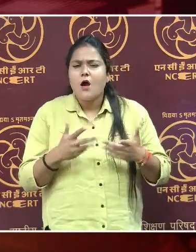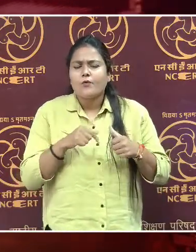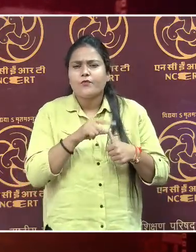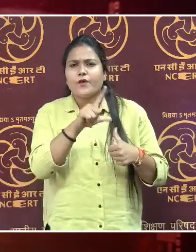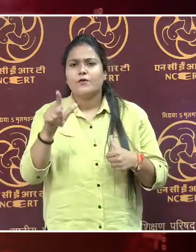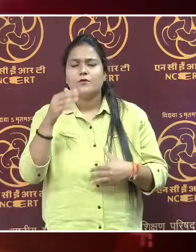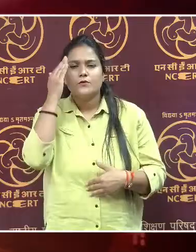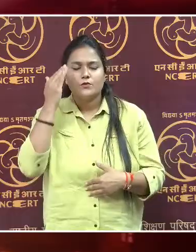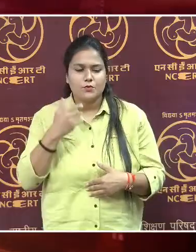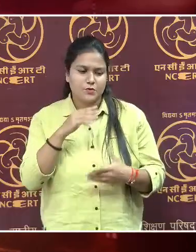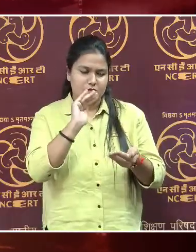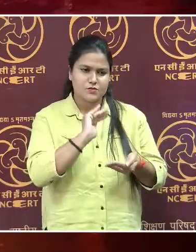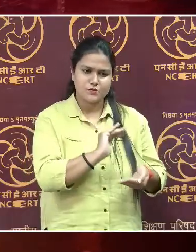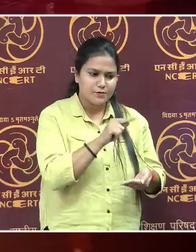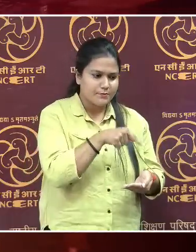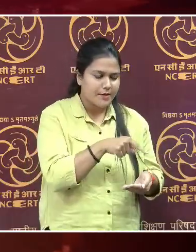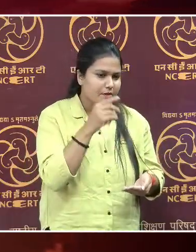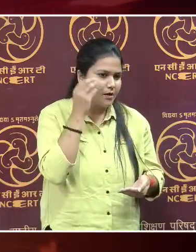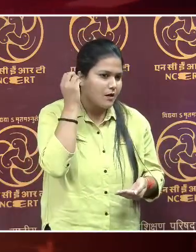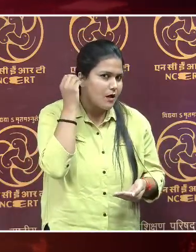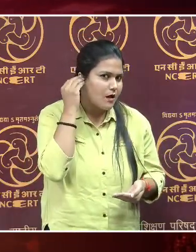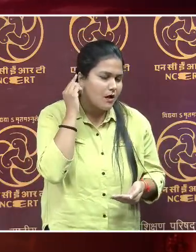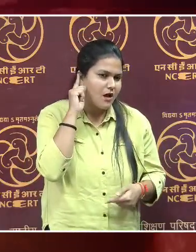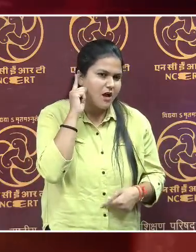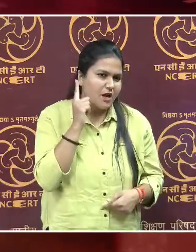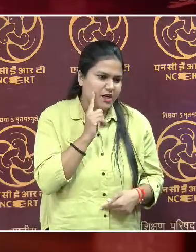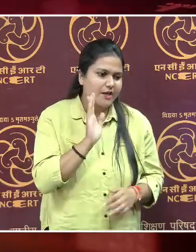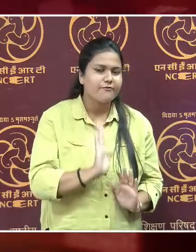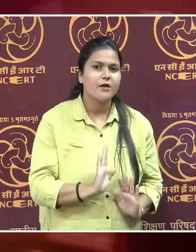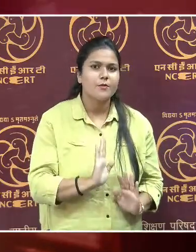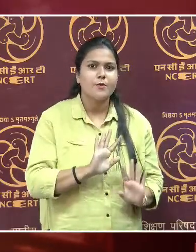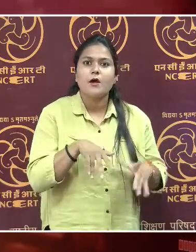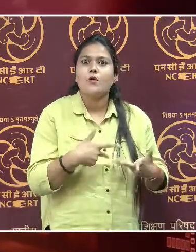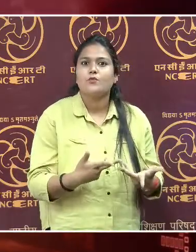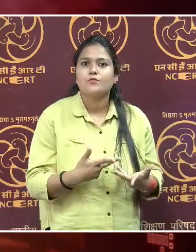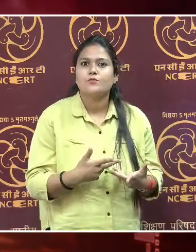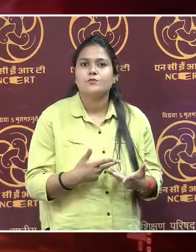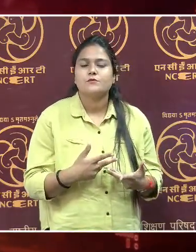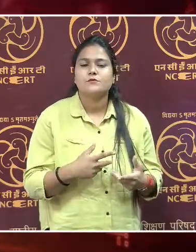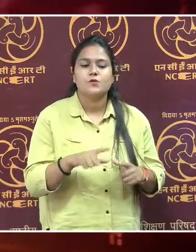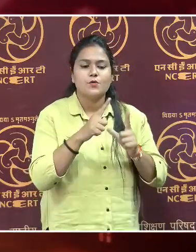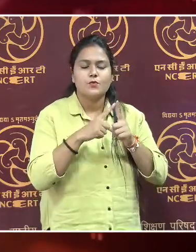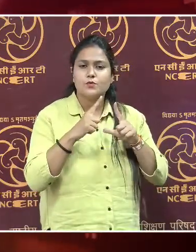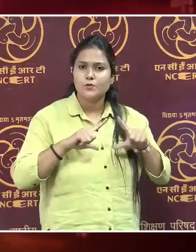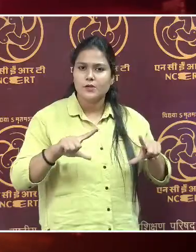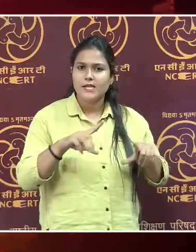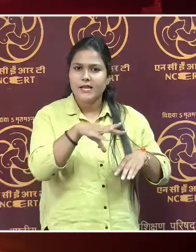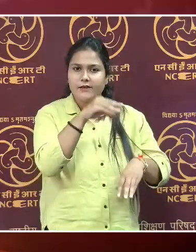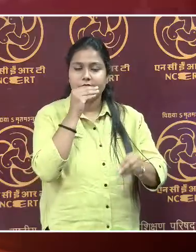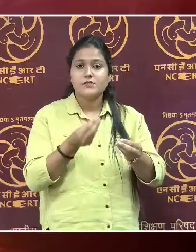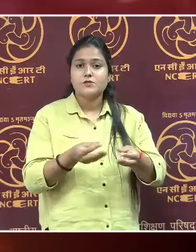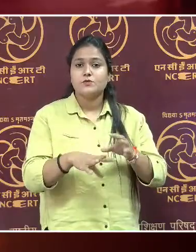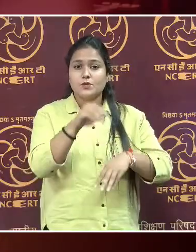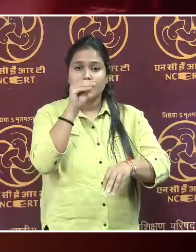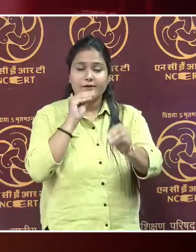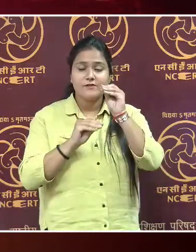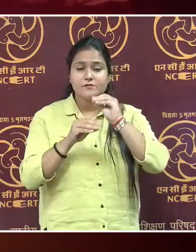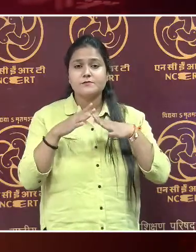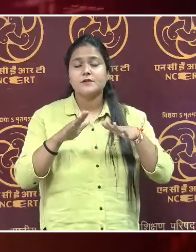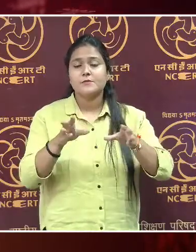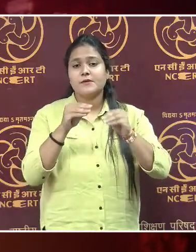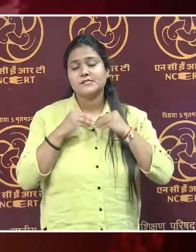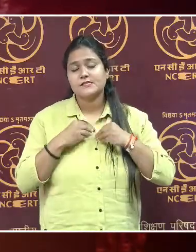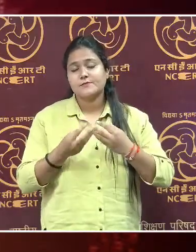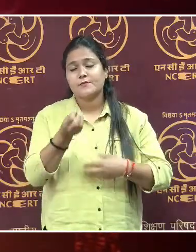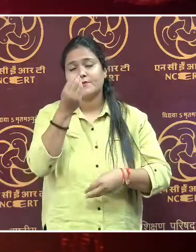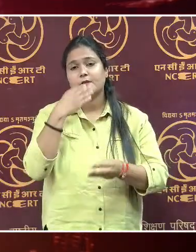कैसे पहचाना जाए और कैसे भाषा अर्जन, लैंग्वेज एक्विजिशन से रिलेटेड जो